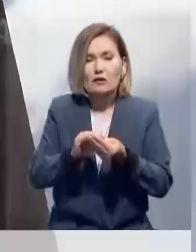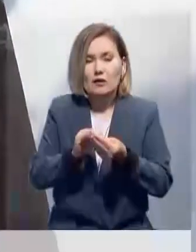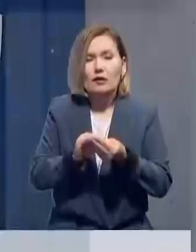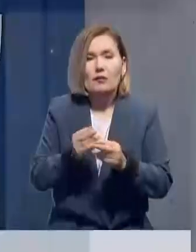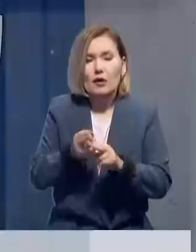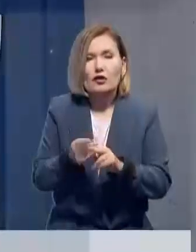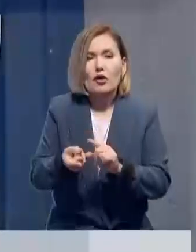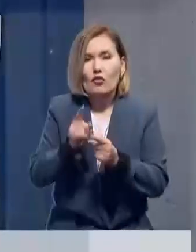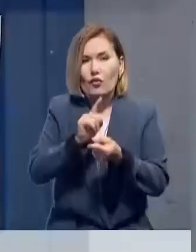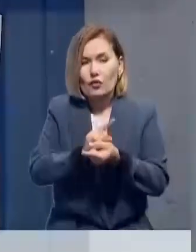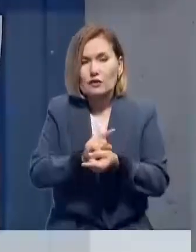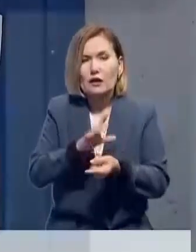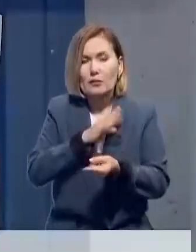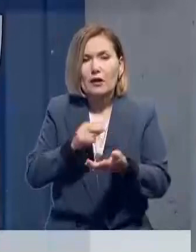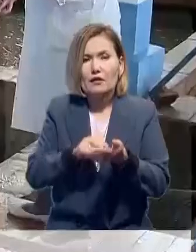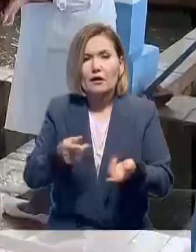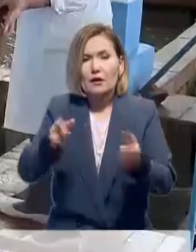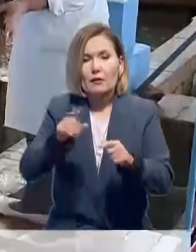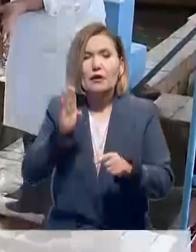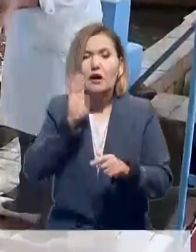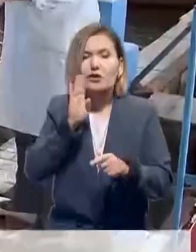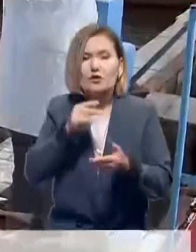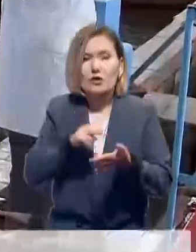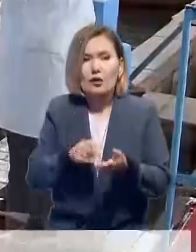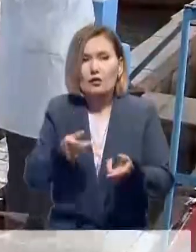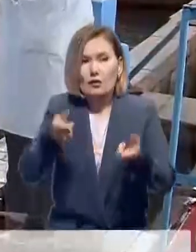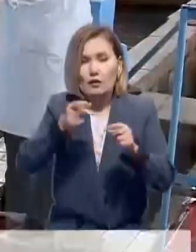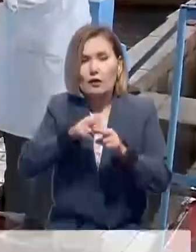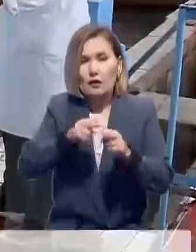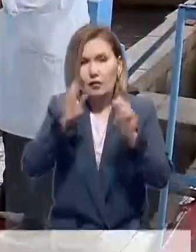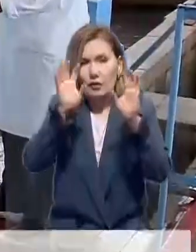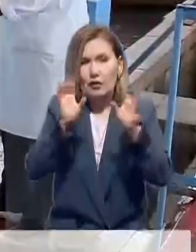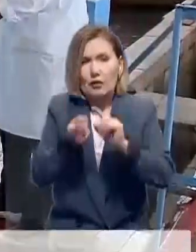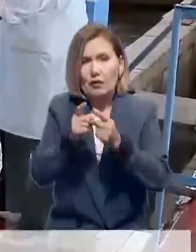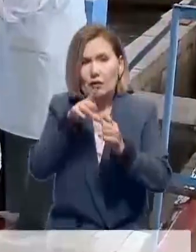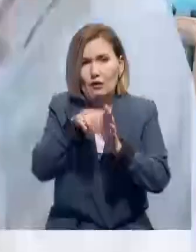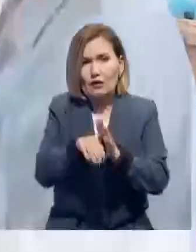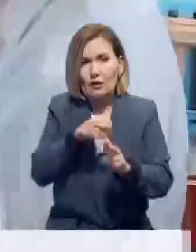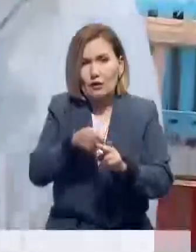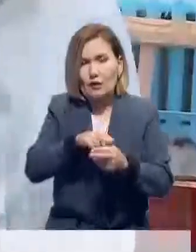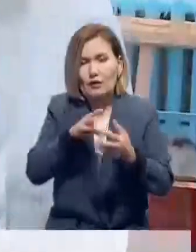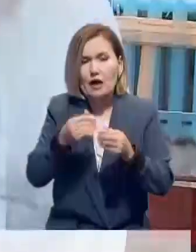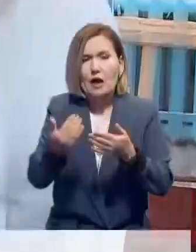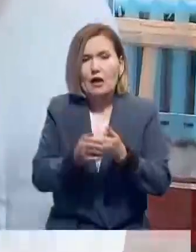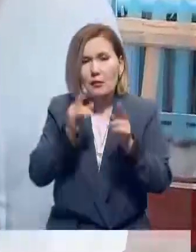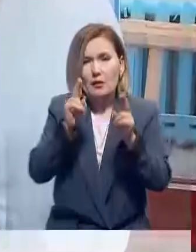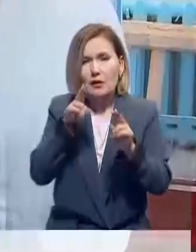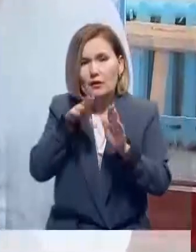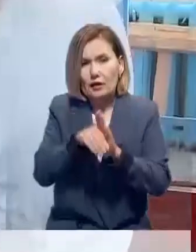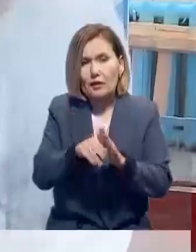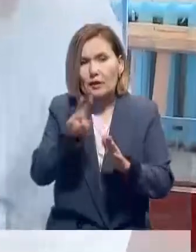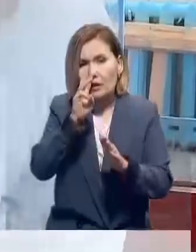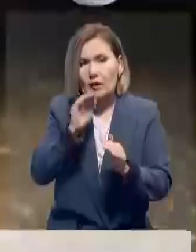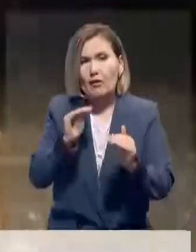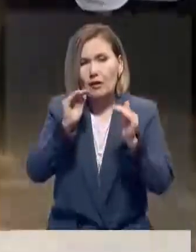мамандар табиғи монополиялар туралы заңға өткен жылдың соңында енгізілген өзгерістермен түсіндіреді. Яғни жаңа түзетулерге